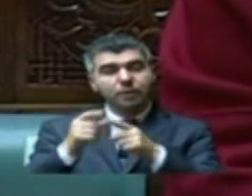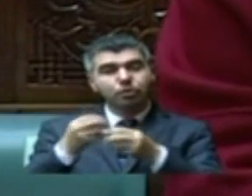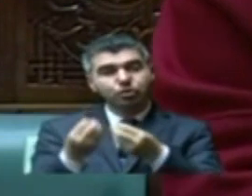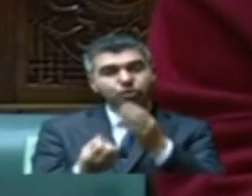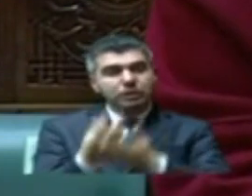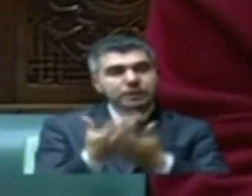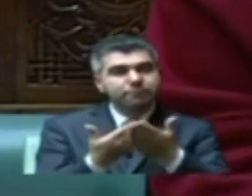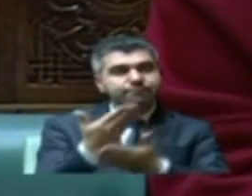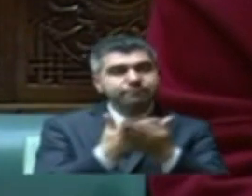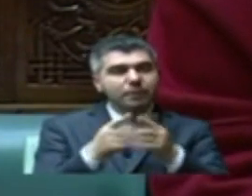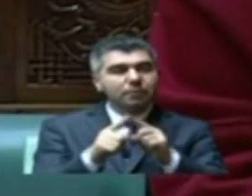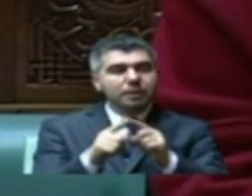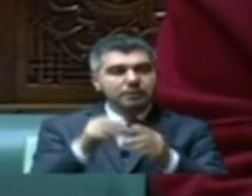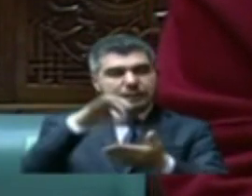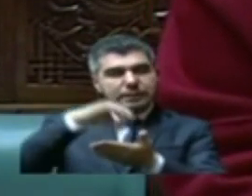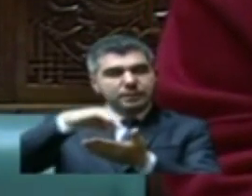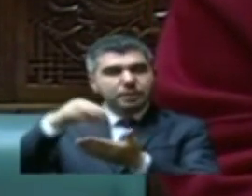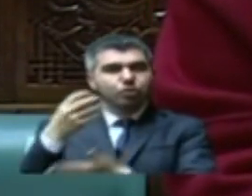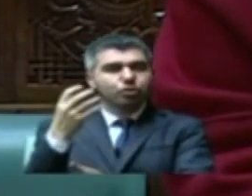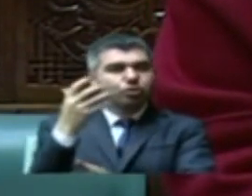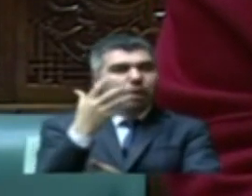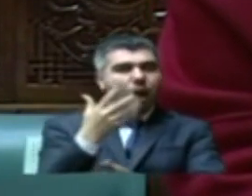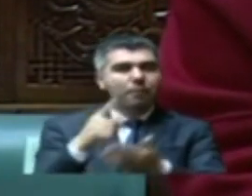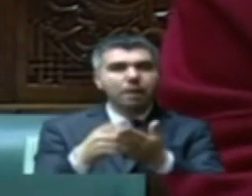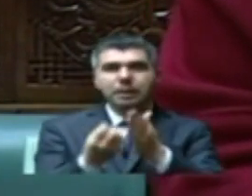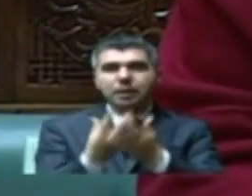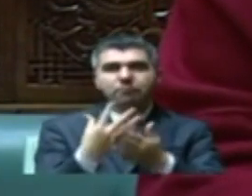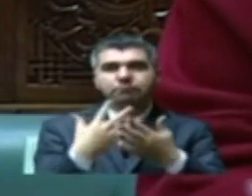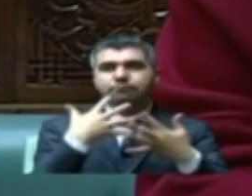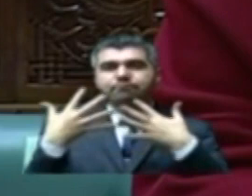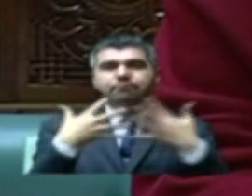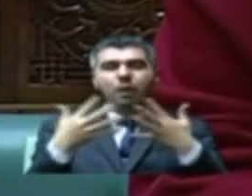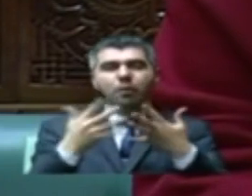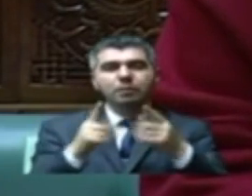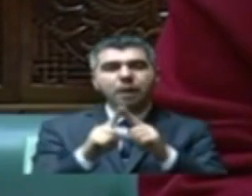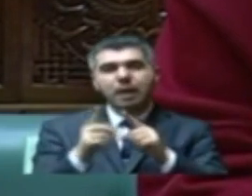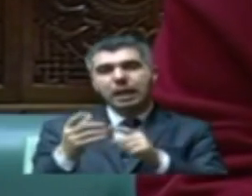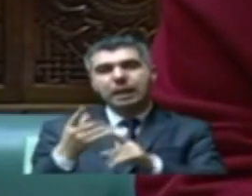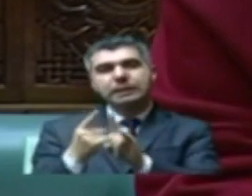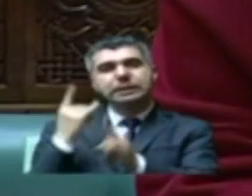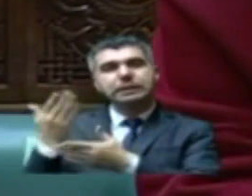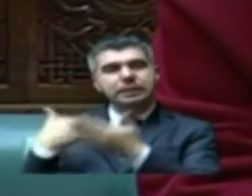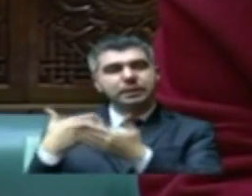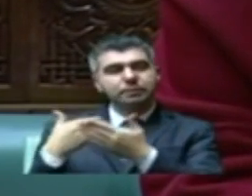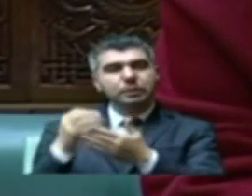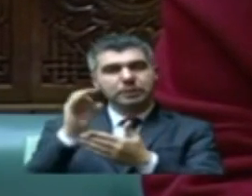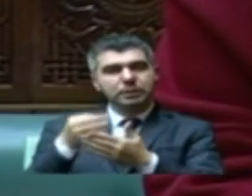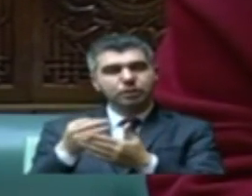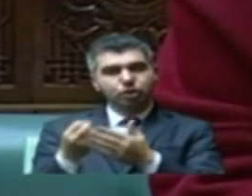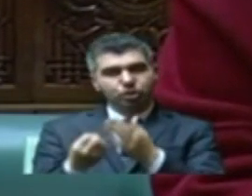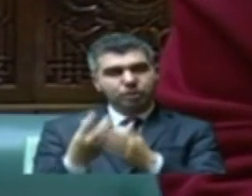رفع لمعدلات المساحة الخضراء للفرد من معدلات هزيلة إلى معدلات تصل إلى 10 إلى